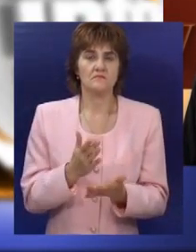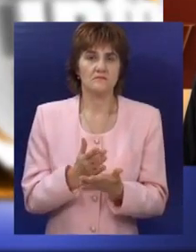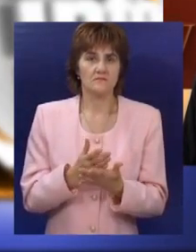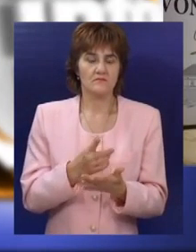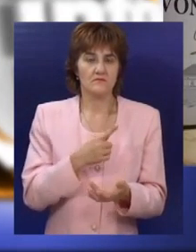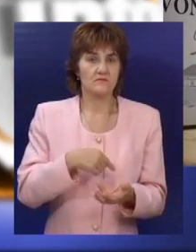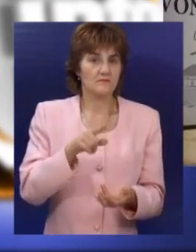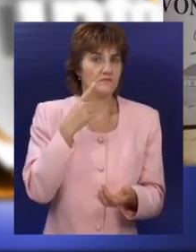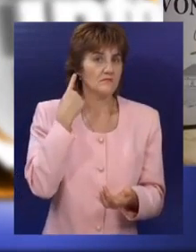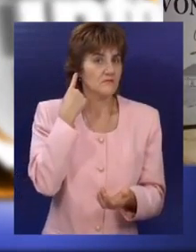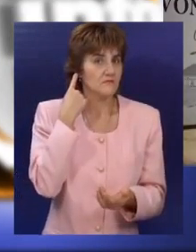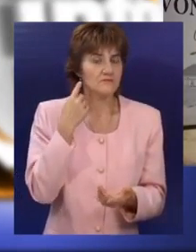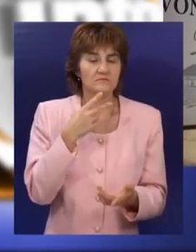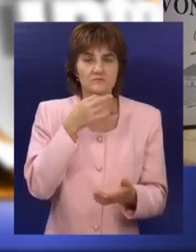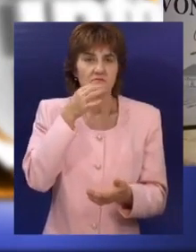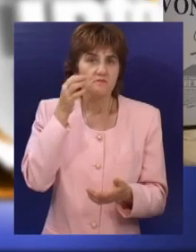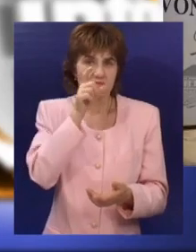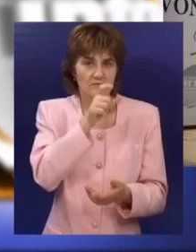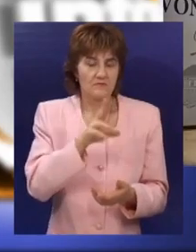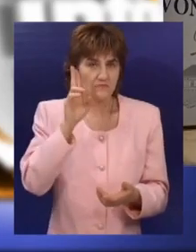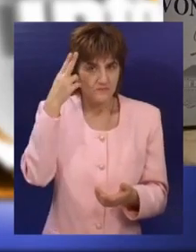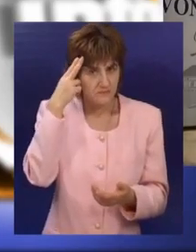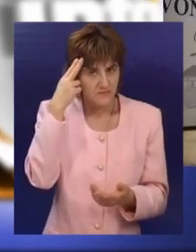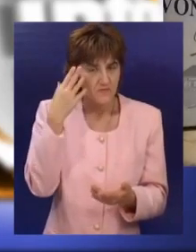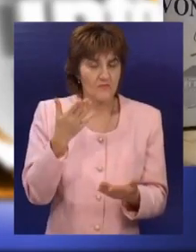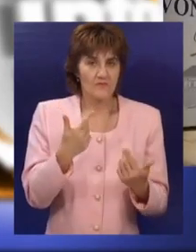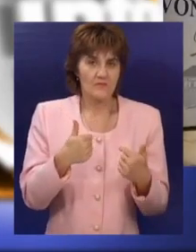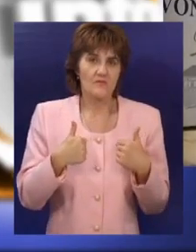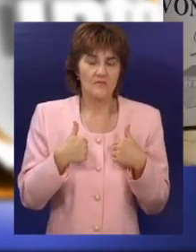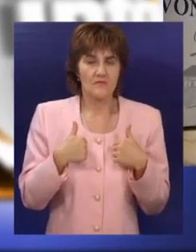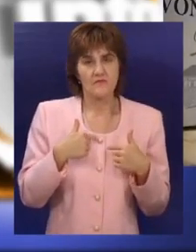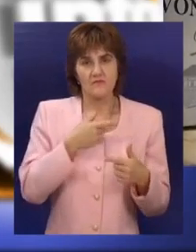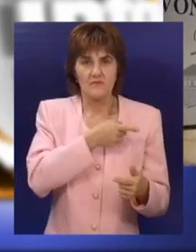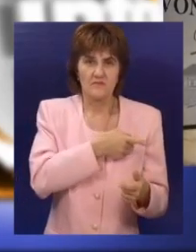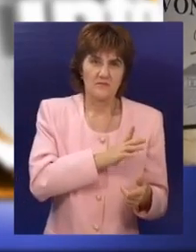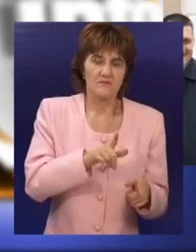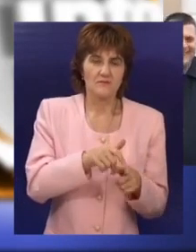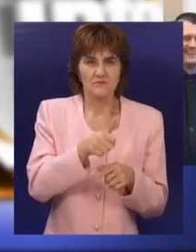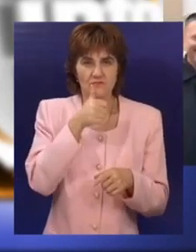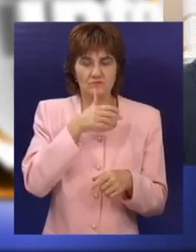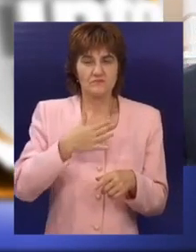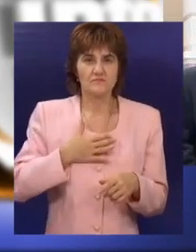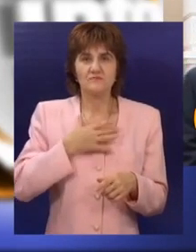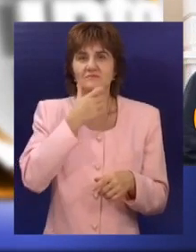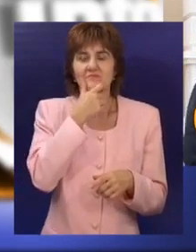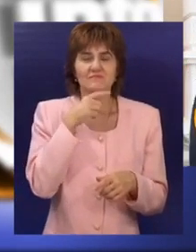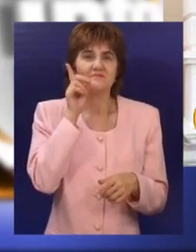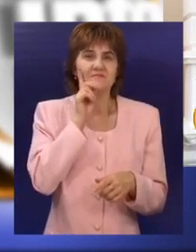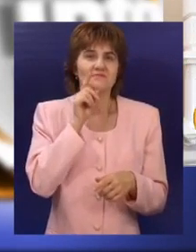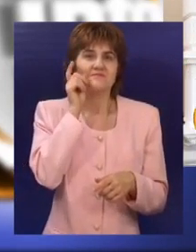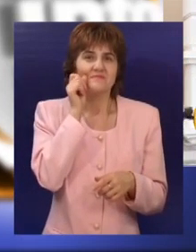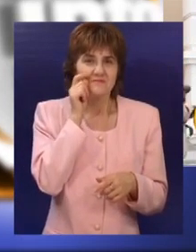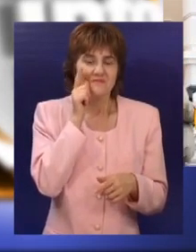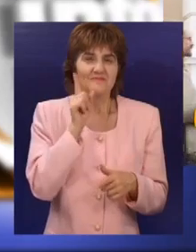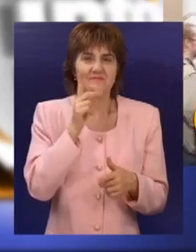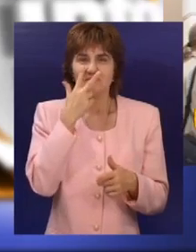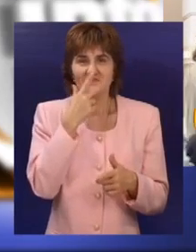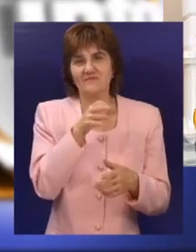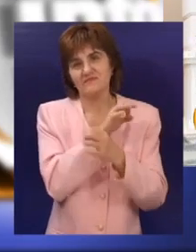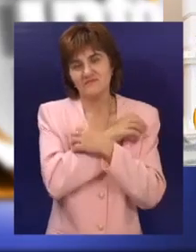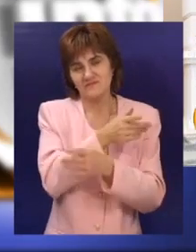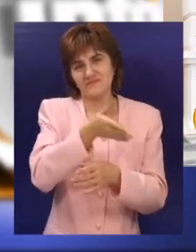zove Zvonko Bogdan, imat ćemo nešto i za naša druga čula. Meni je žao što moji roditelji, moj dida i moja majka nisu živi, da oni vide di sam ja sve dogura,